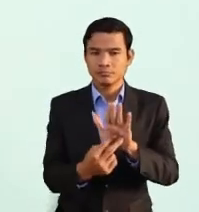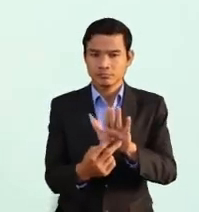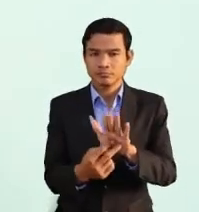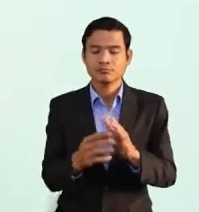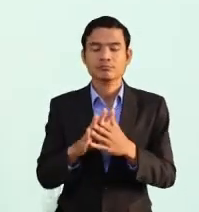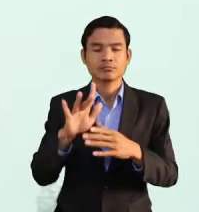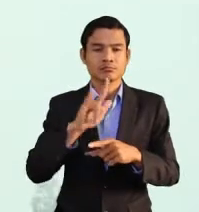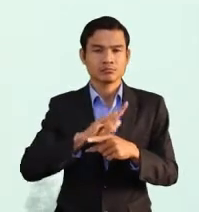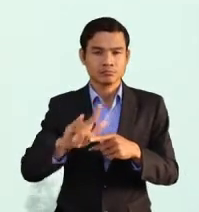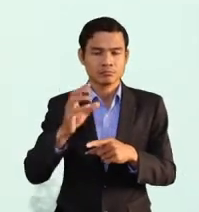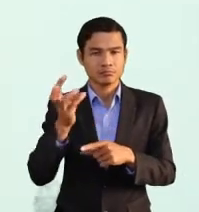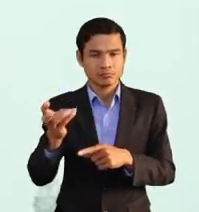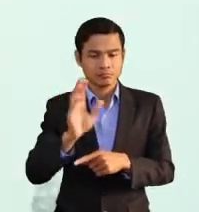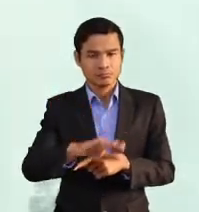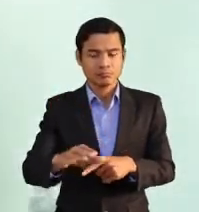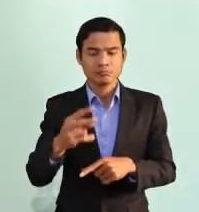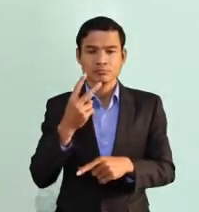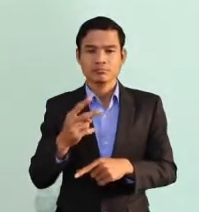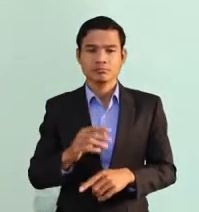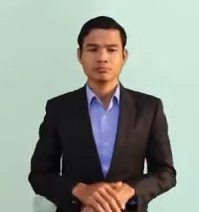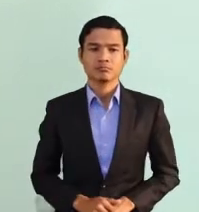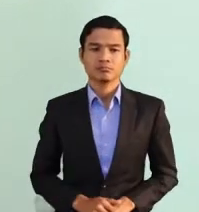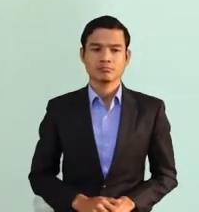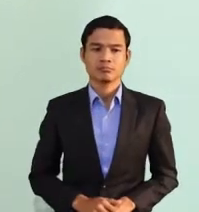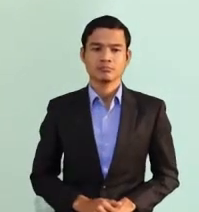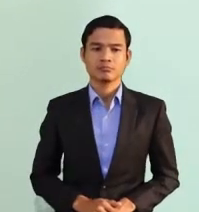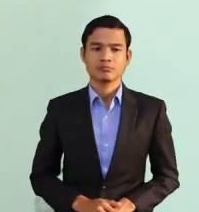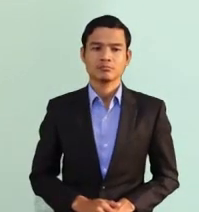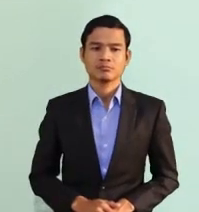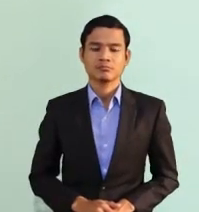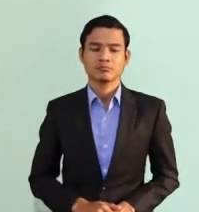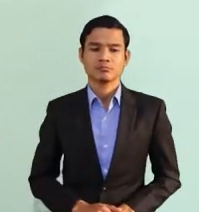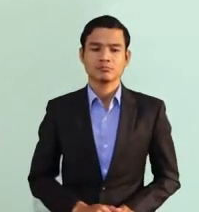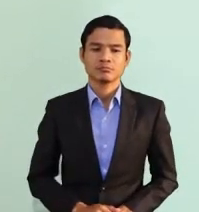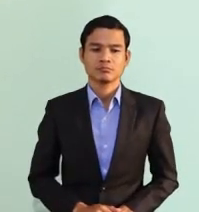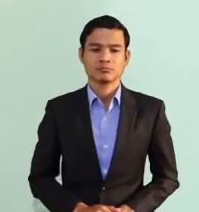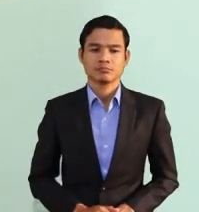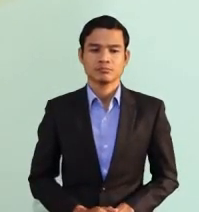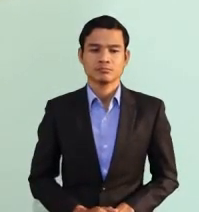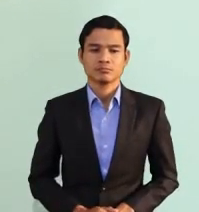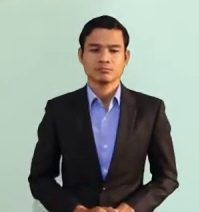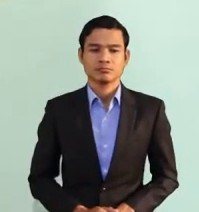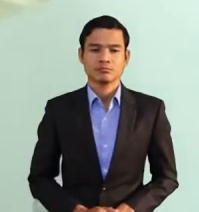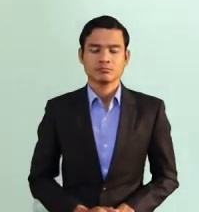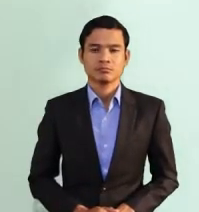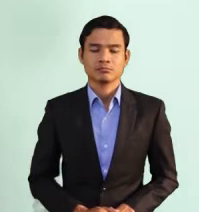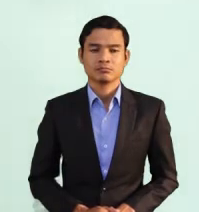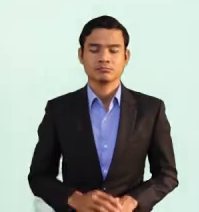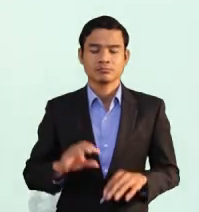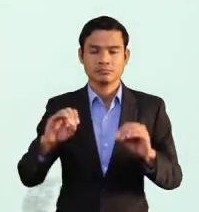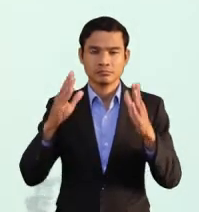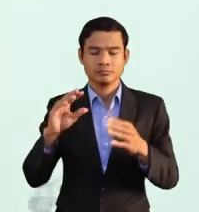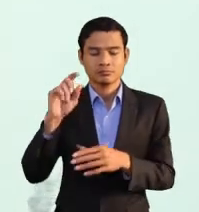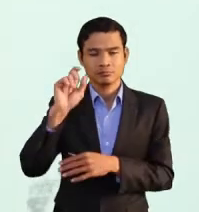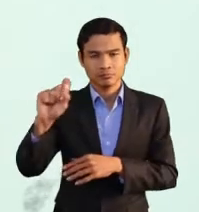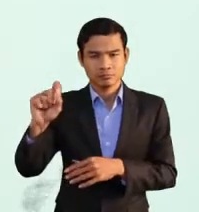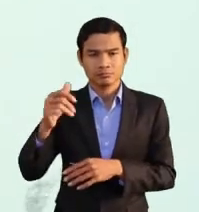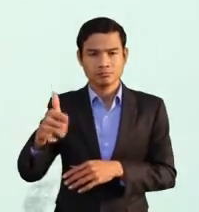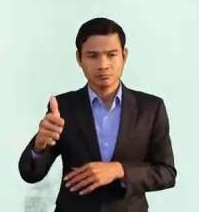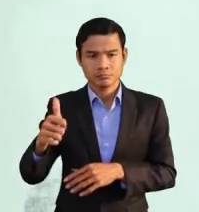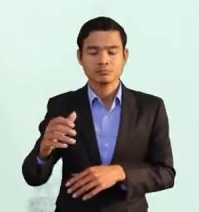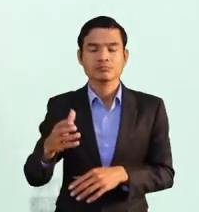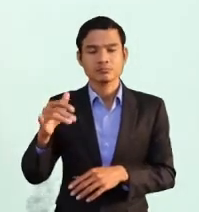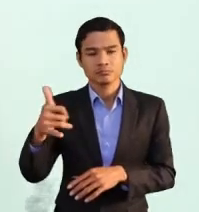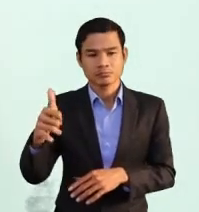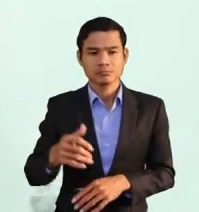bỏ man vị thì à còn mười nó còn á chẳng mẹ khu đã thả rư rư nó